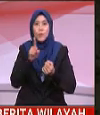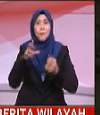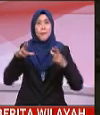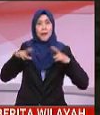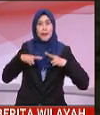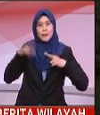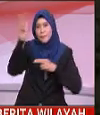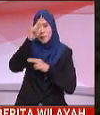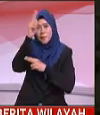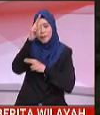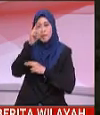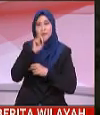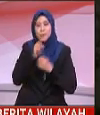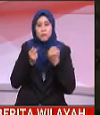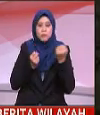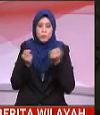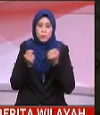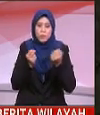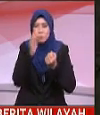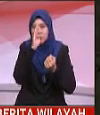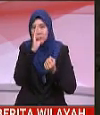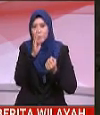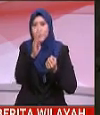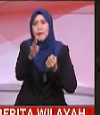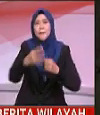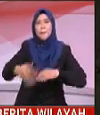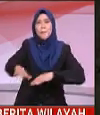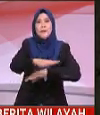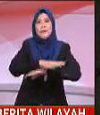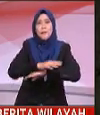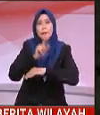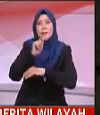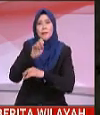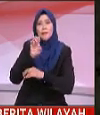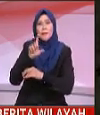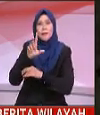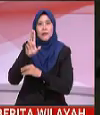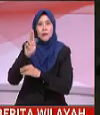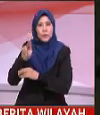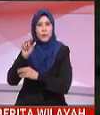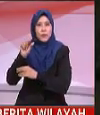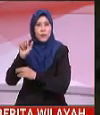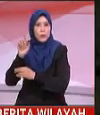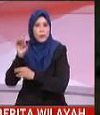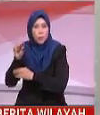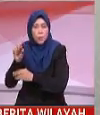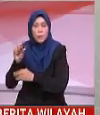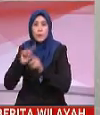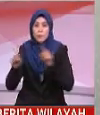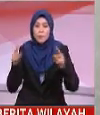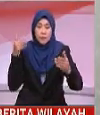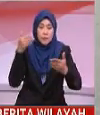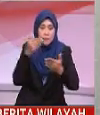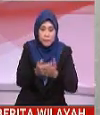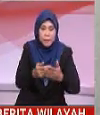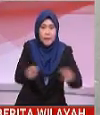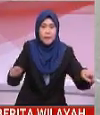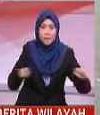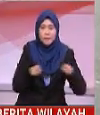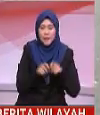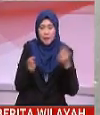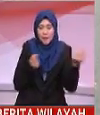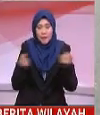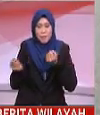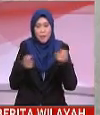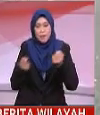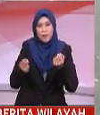itu dipercayai dalam perjalanan menuju ke pantai Teluk Gadong. Bagaimanapun, sebaik tiba di lokasi, kenderaan yang